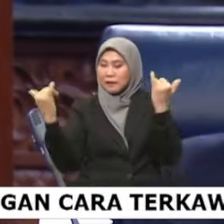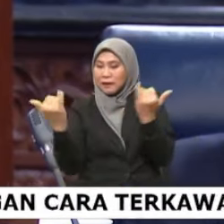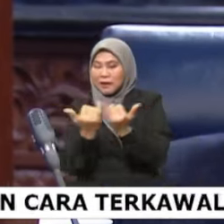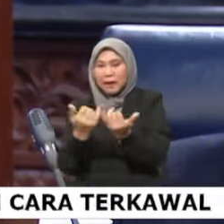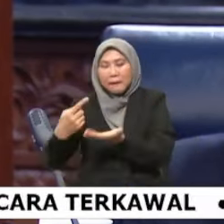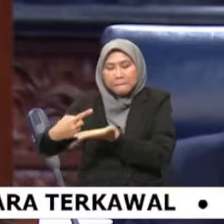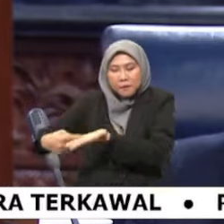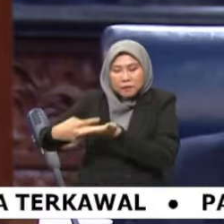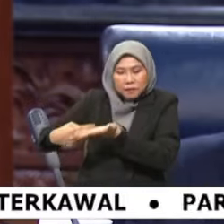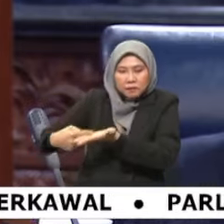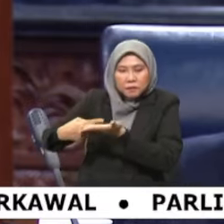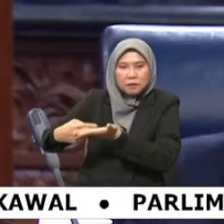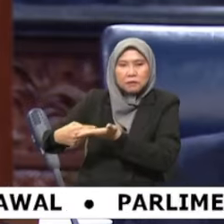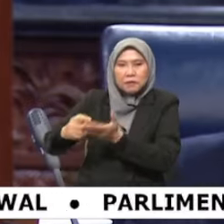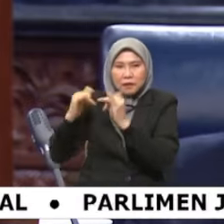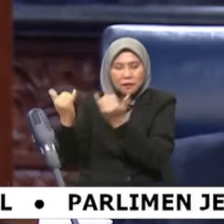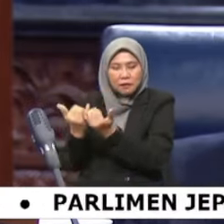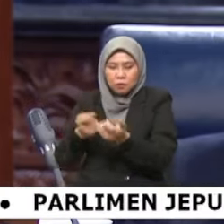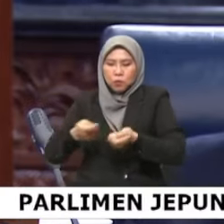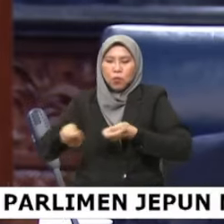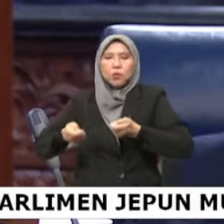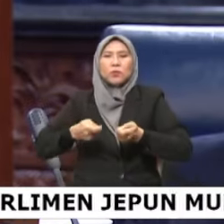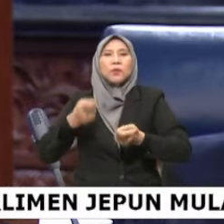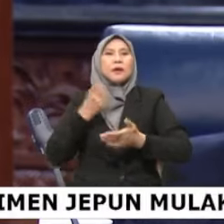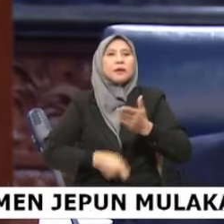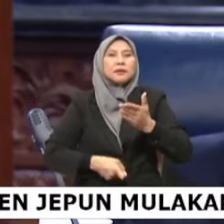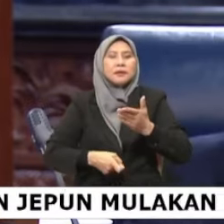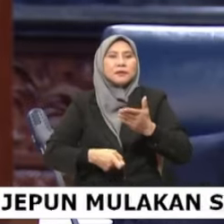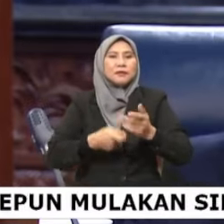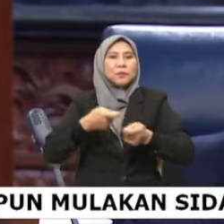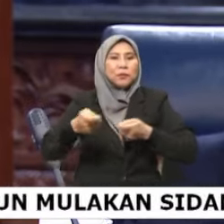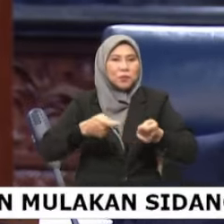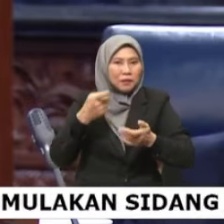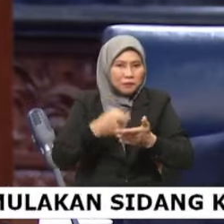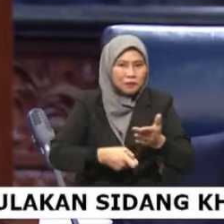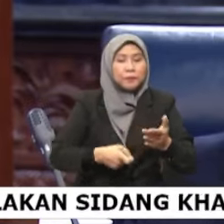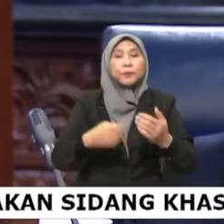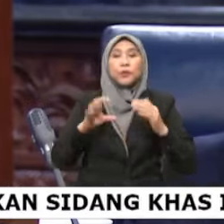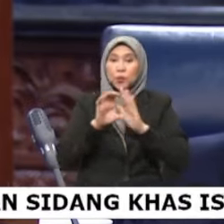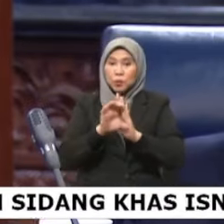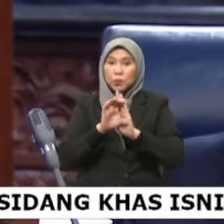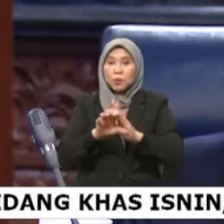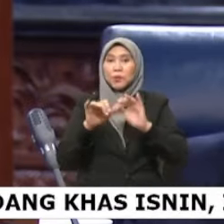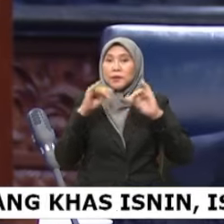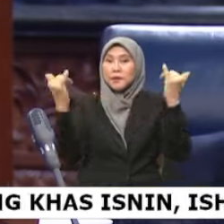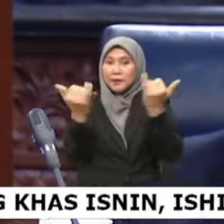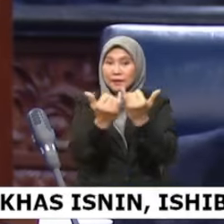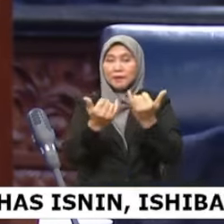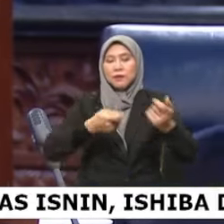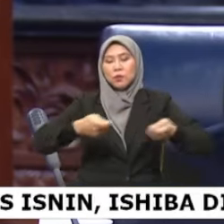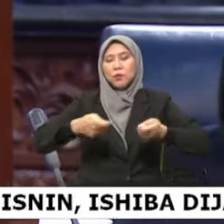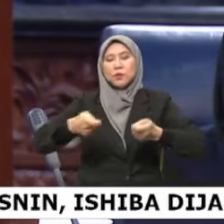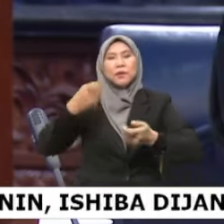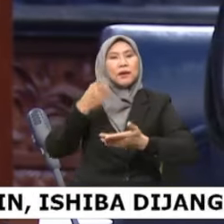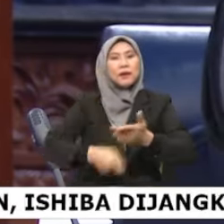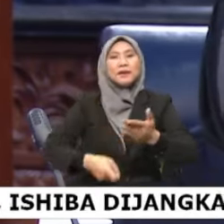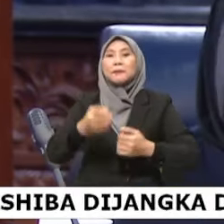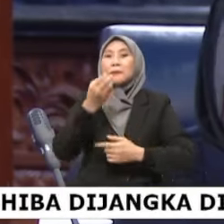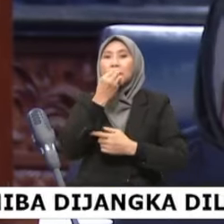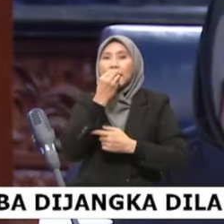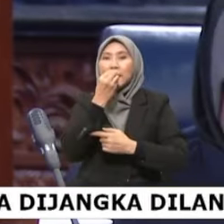berpakat. Dia berpakat untuk mengawal harga. Contoh, apabila beberapa syarikat mengawal harga makanan